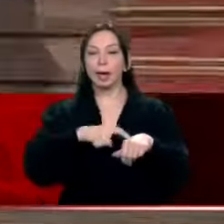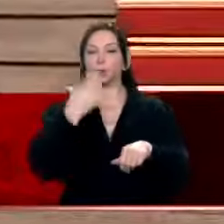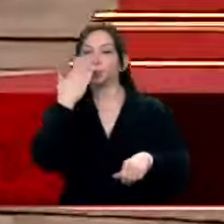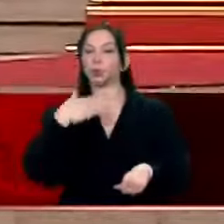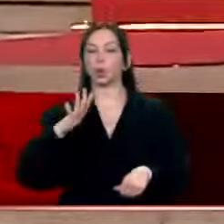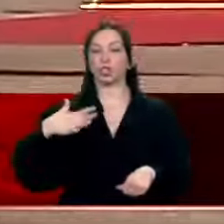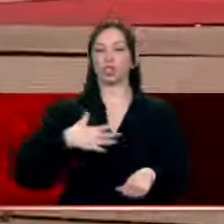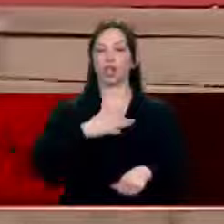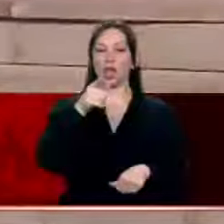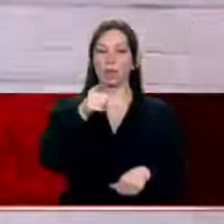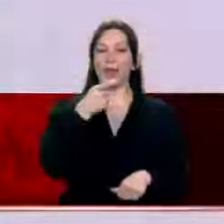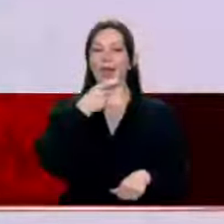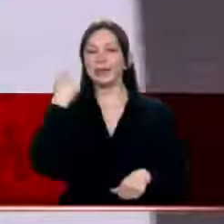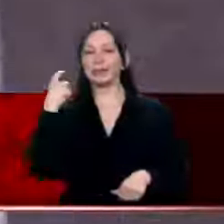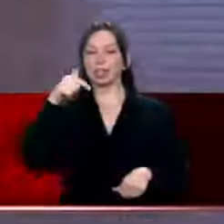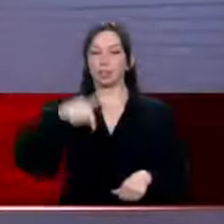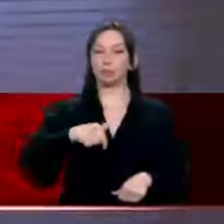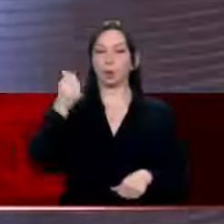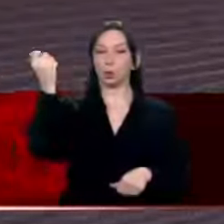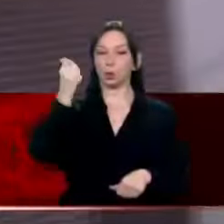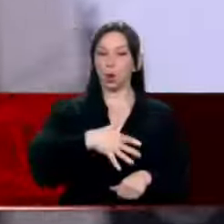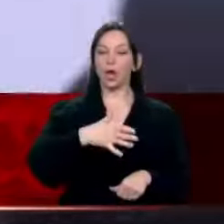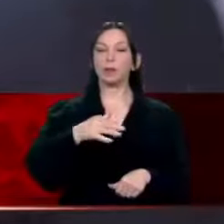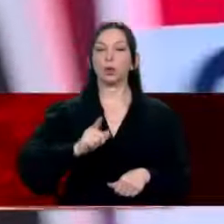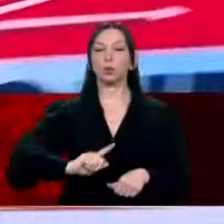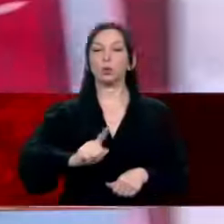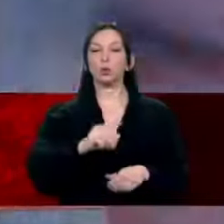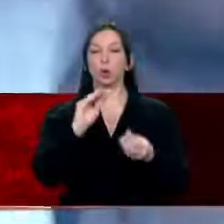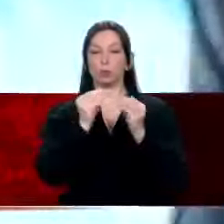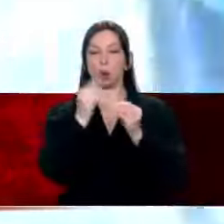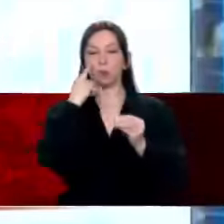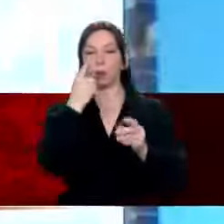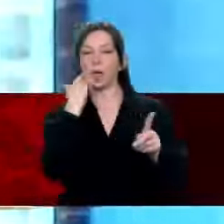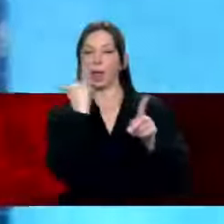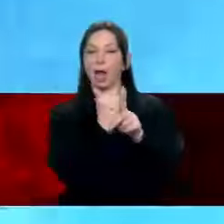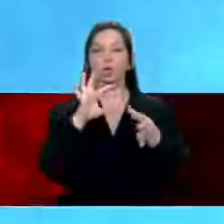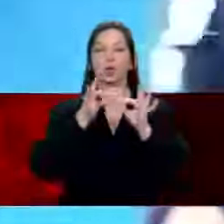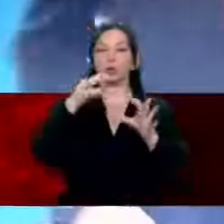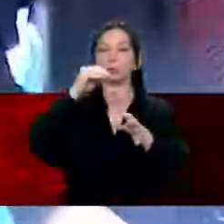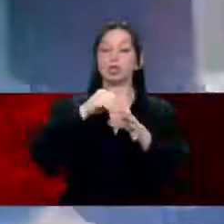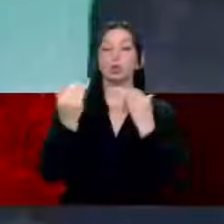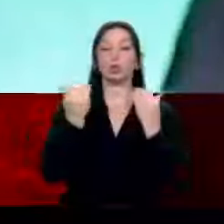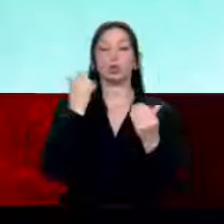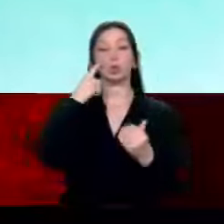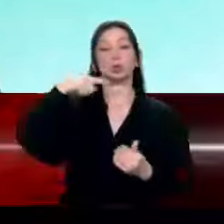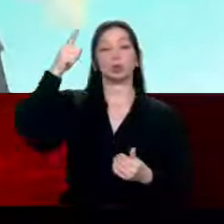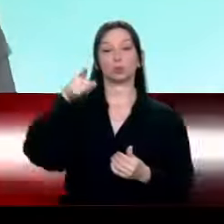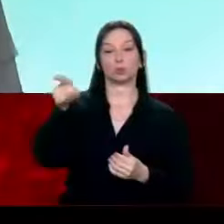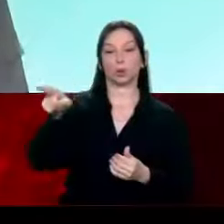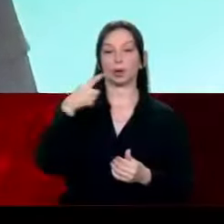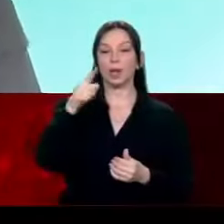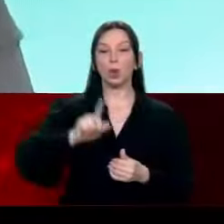yoktu. CHP'nin hem eski hem de şimdiki yönetimini Kürt sorunu üzerinden eleştirdi. Çözüm için Cumhurbaşkanı'na adres gösterdi. Kürtlerin